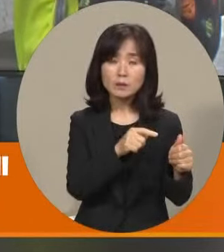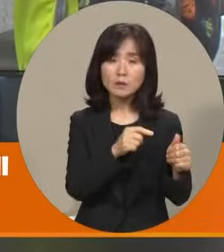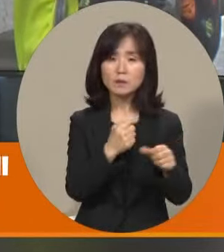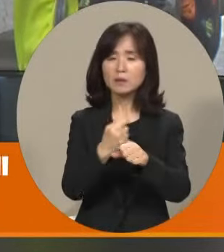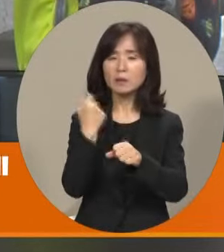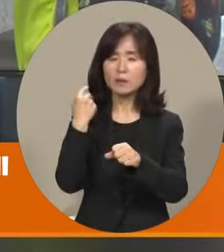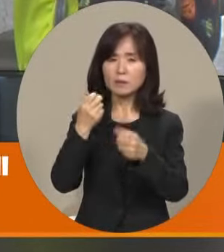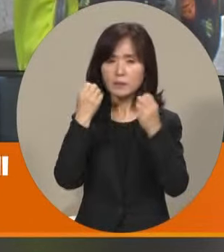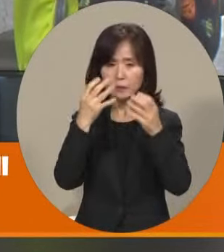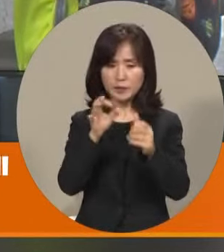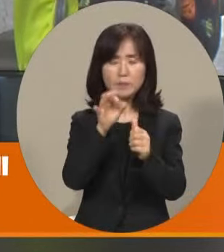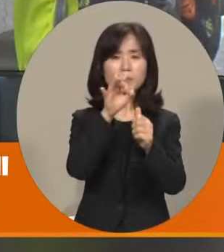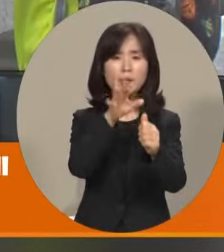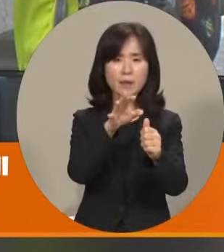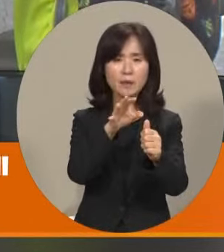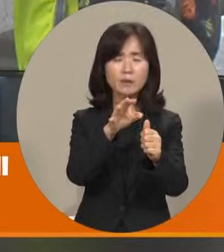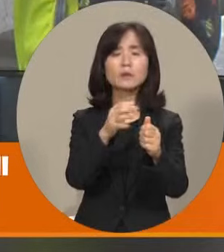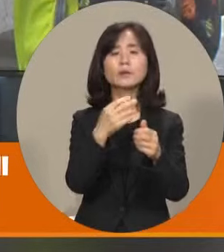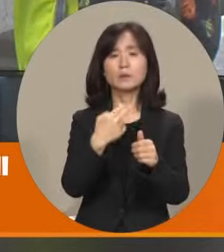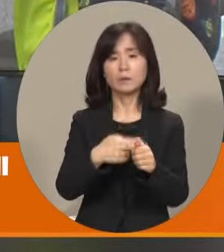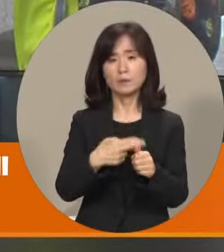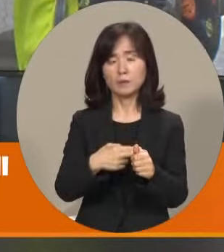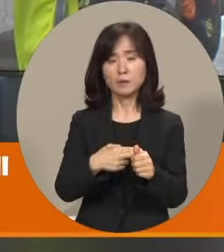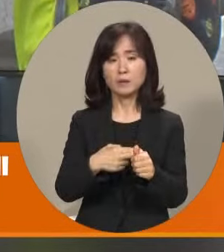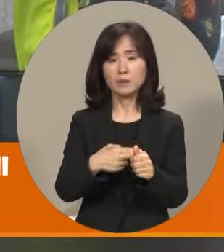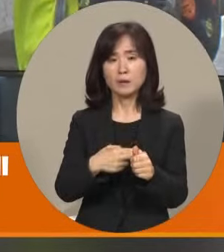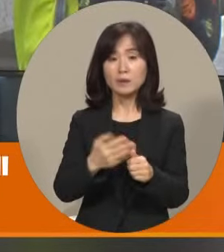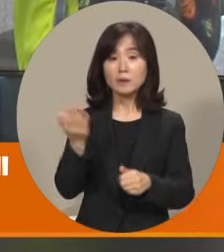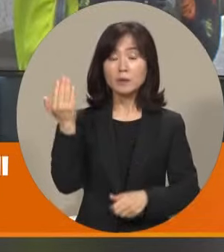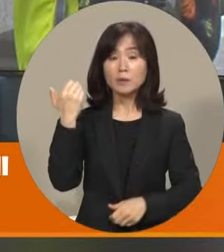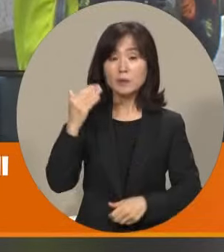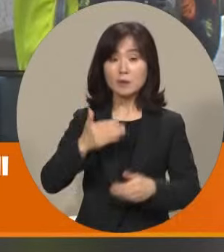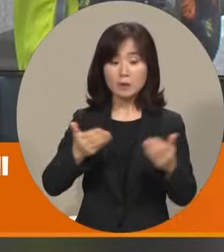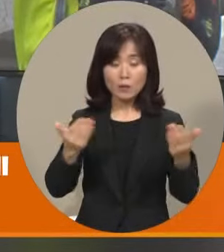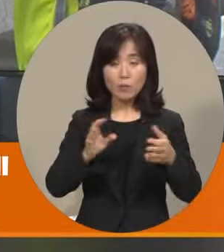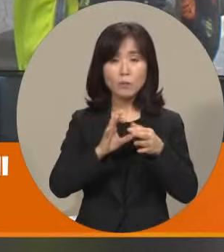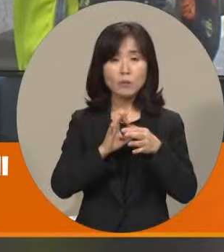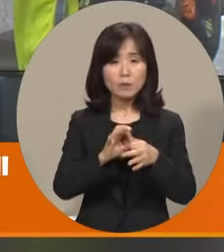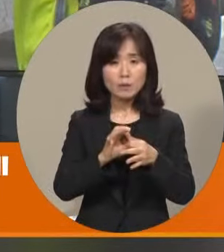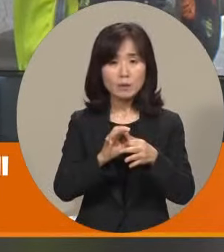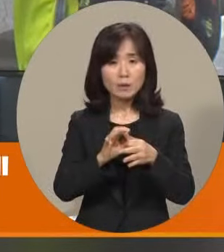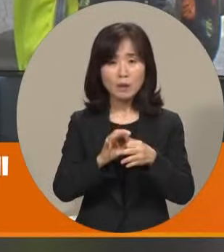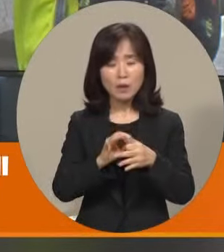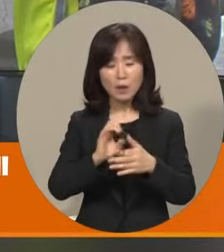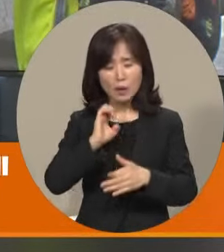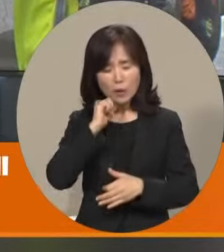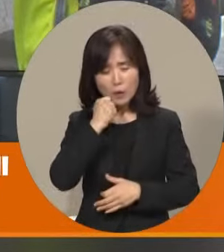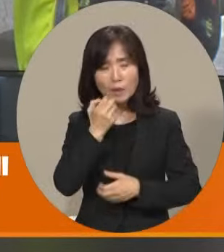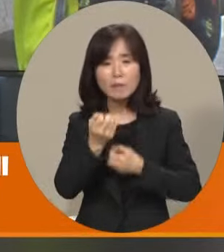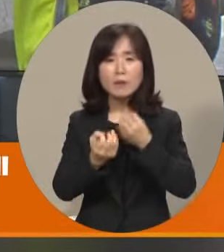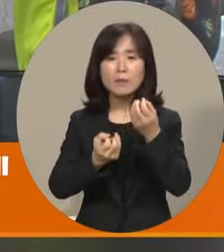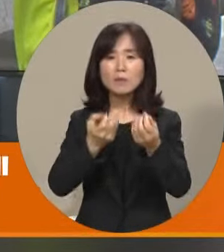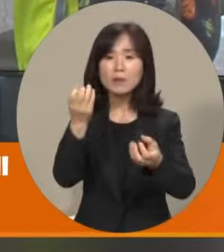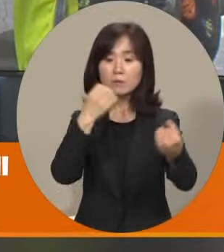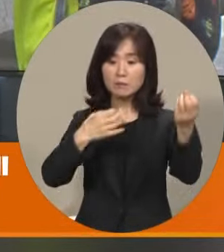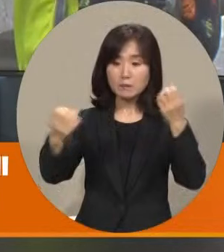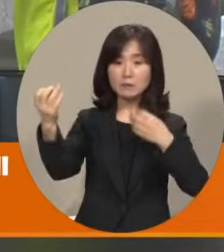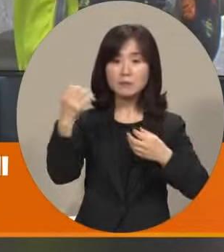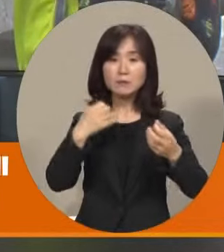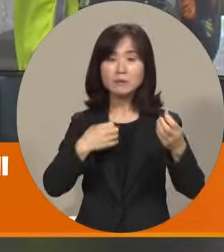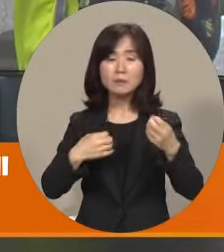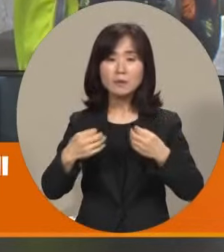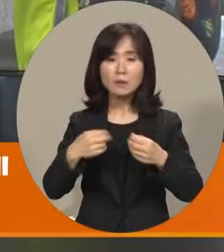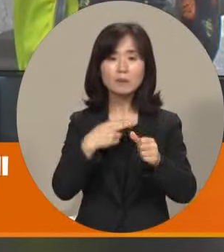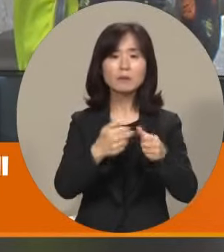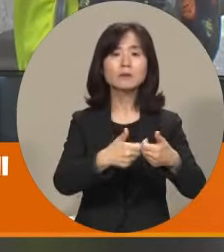지난해 부임한 새내기 교사로 알려졌는데요. 최근 업무와 관련해서 고충을 겪었다는 증언이 나오면서